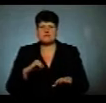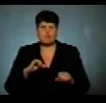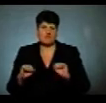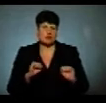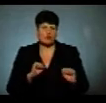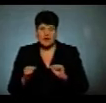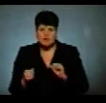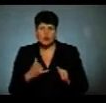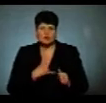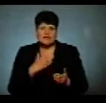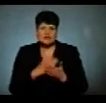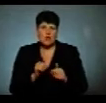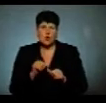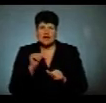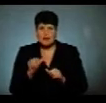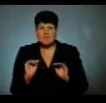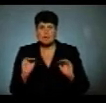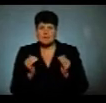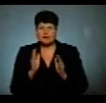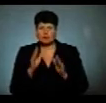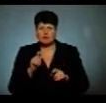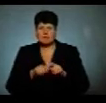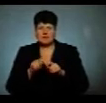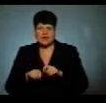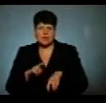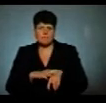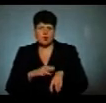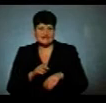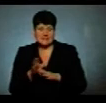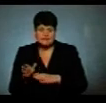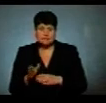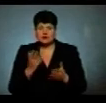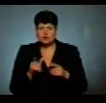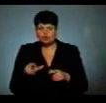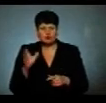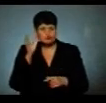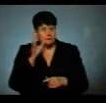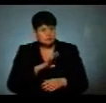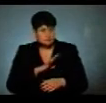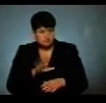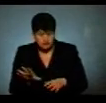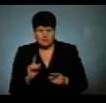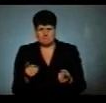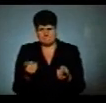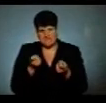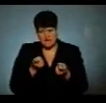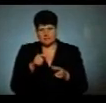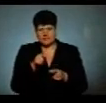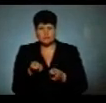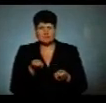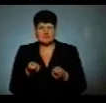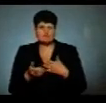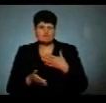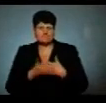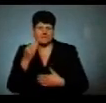У нас є окремі обмеження, які будуть перевіряти поліцейські. Якщо люди будуть нас не слухати, ми будемо притягувати їх до